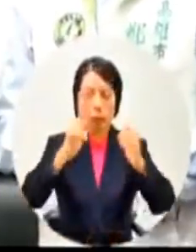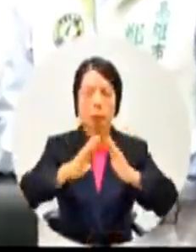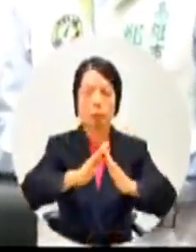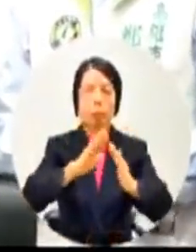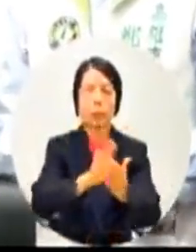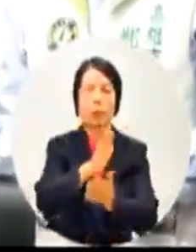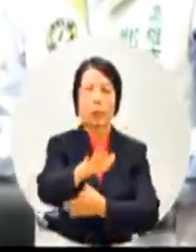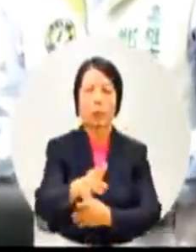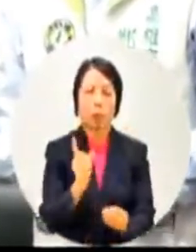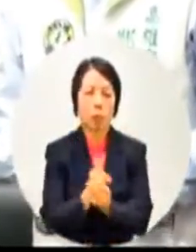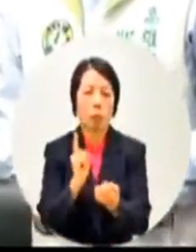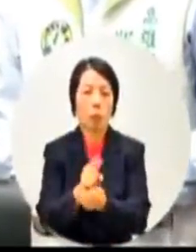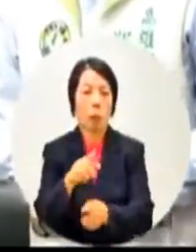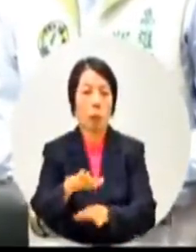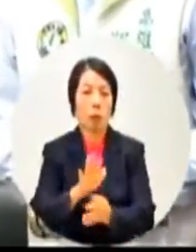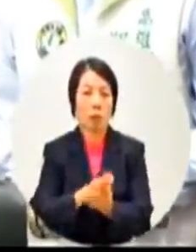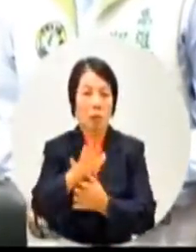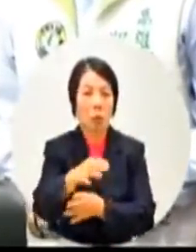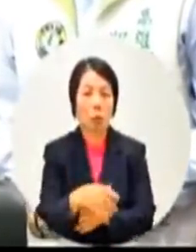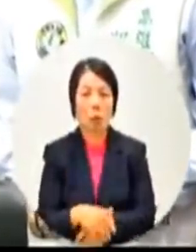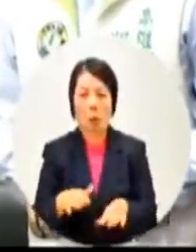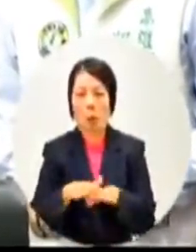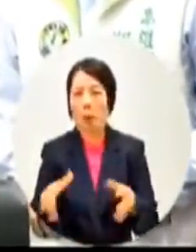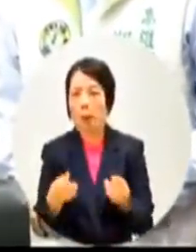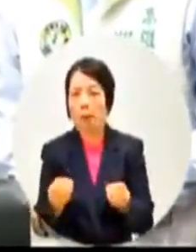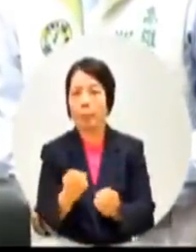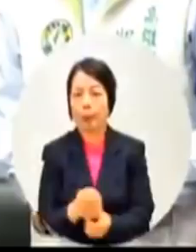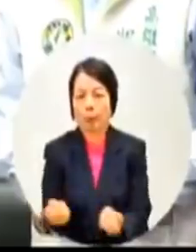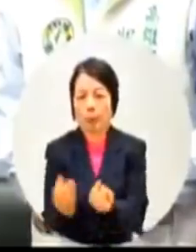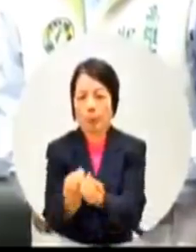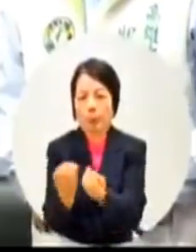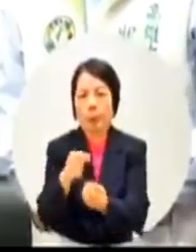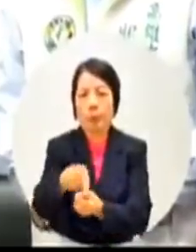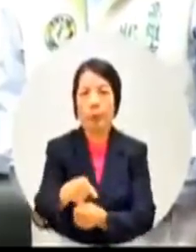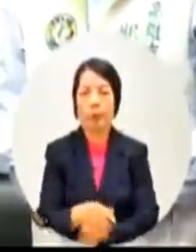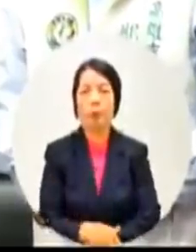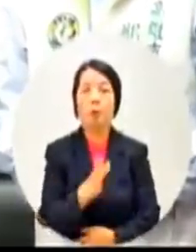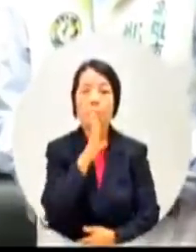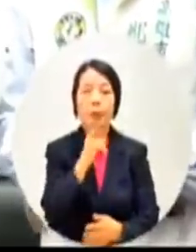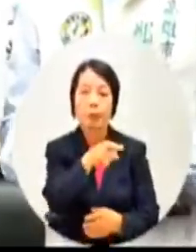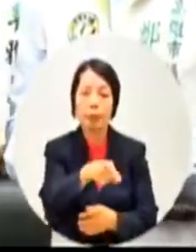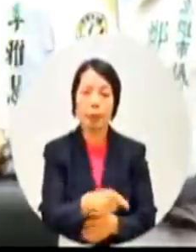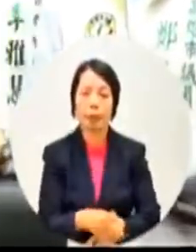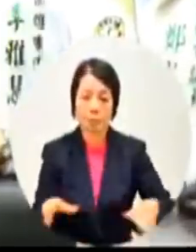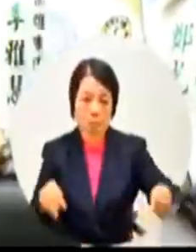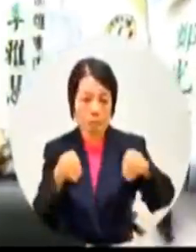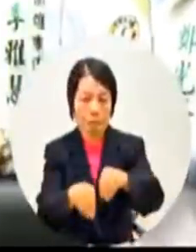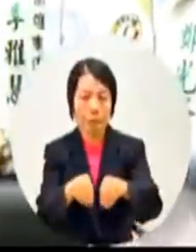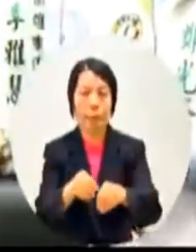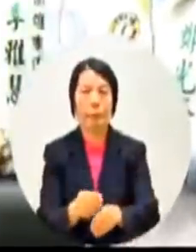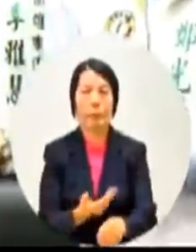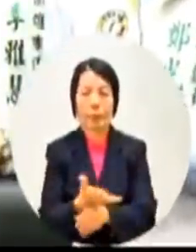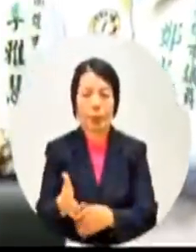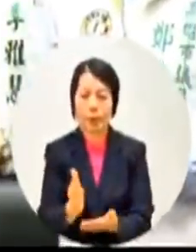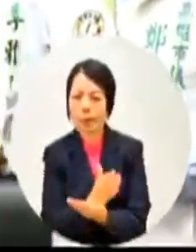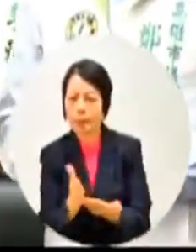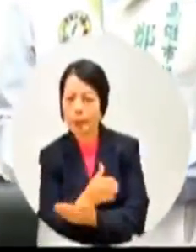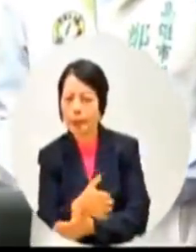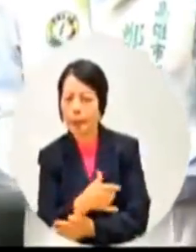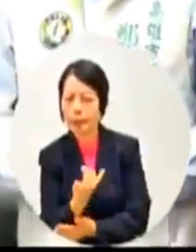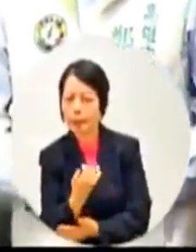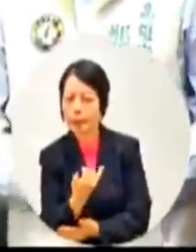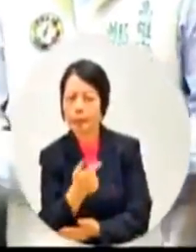的地方，就是因为你引狼入室，让一些你没有办法判断他未来走向的人。进入